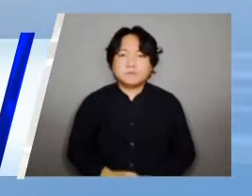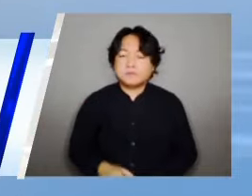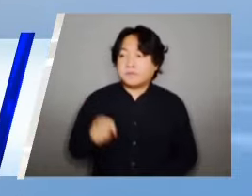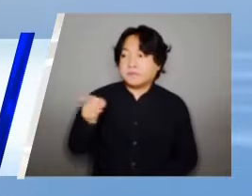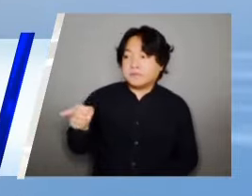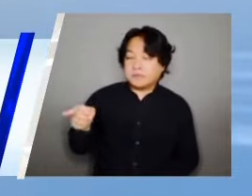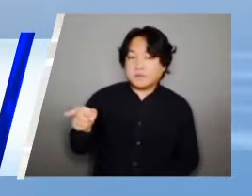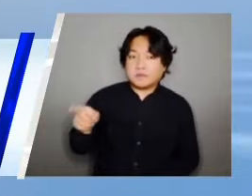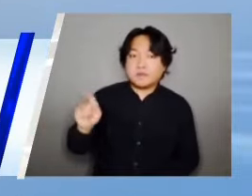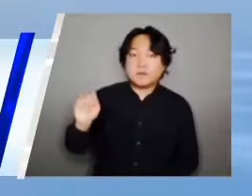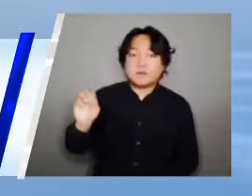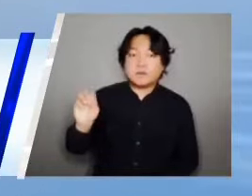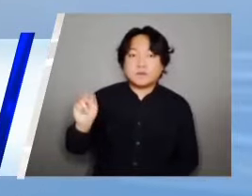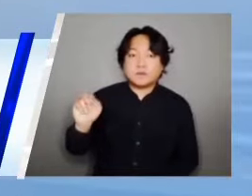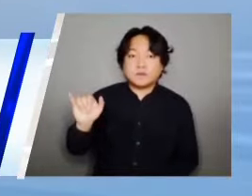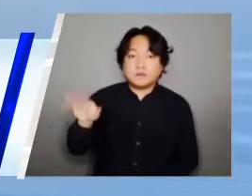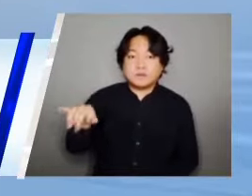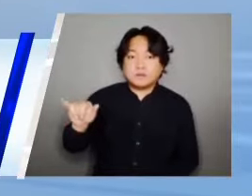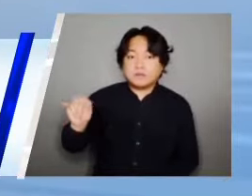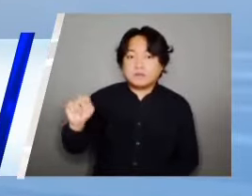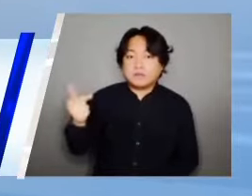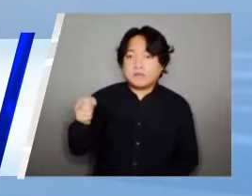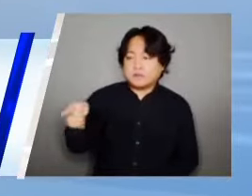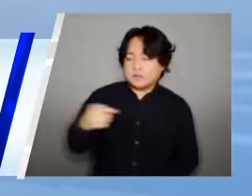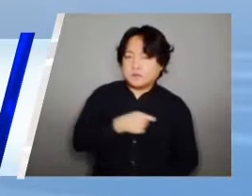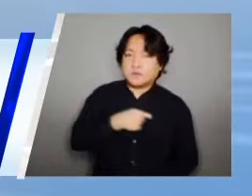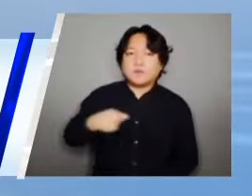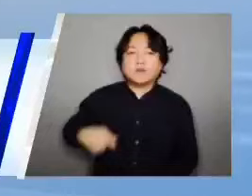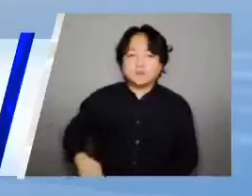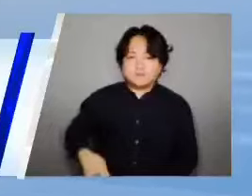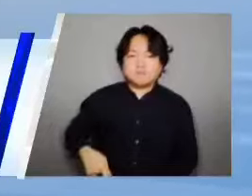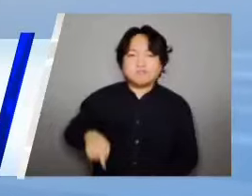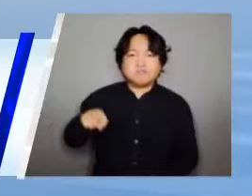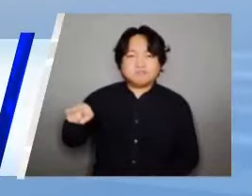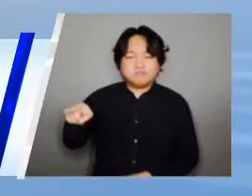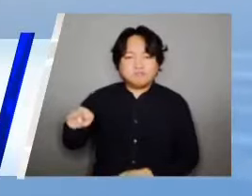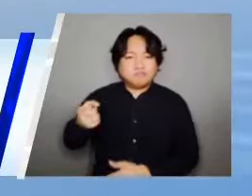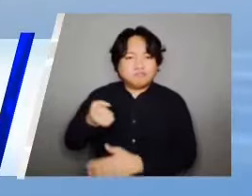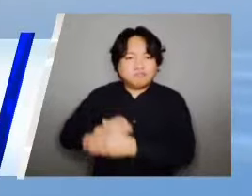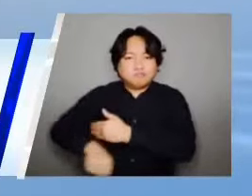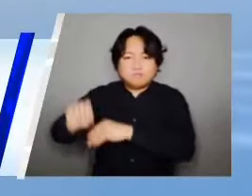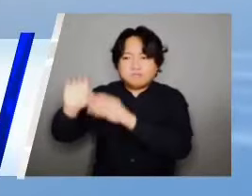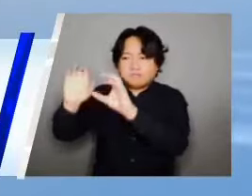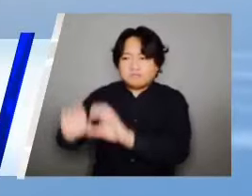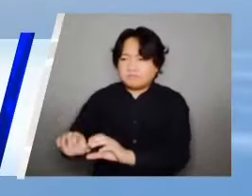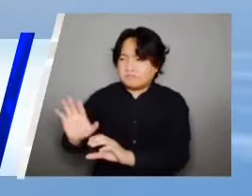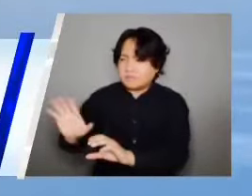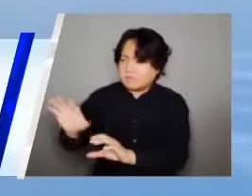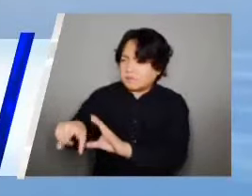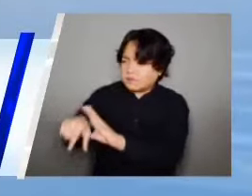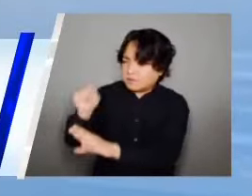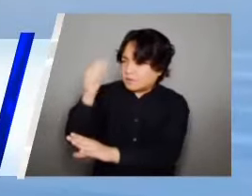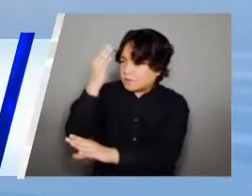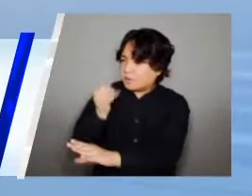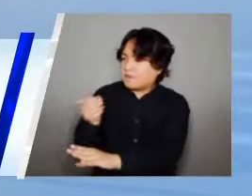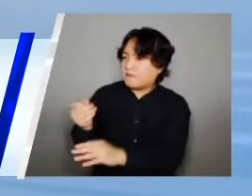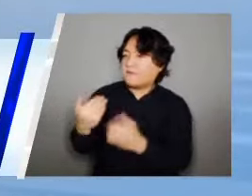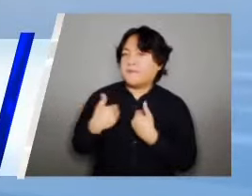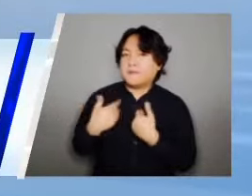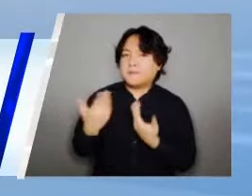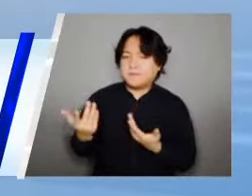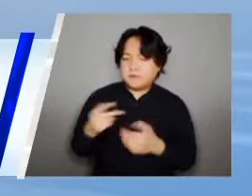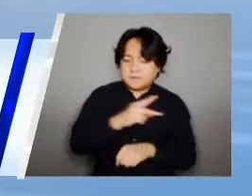napag-alamang meron din siyang Philippine birth certificate sa tulong ng translator kinwento ni yang na